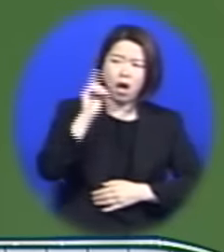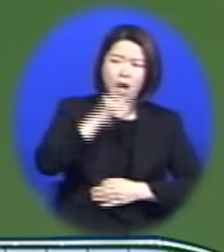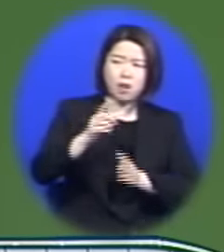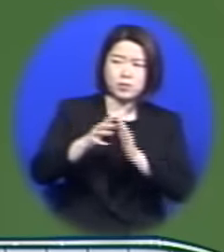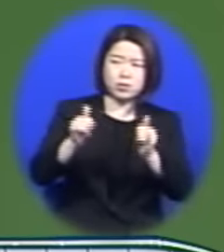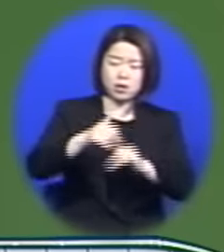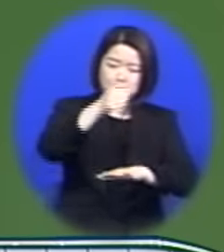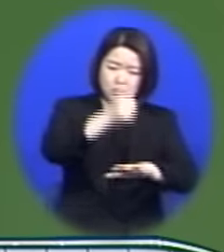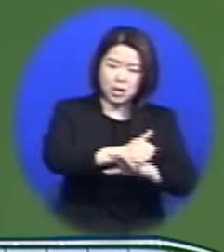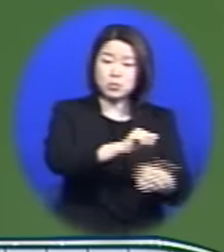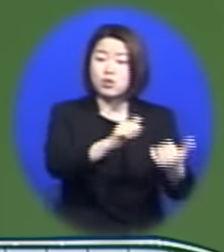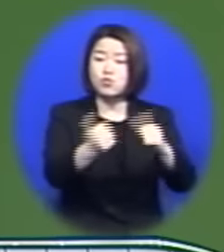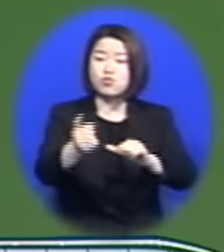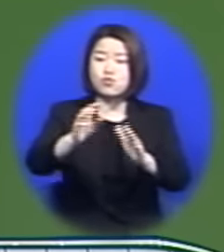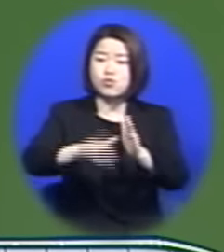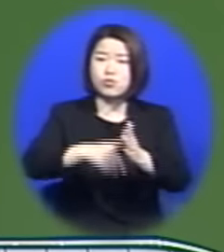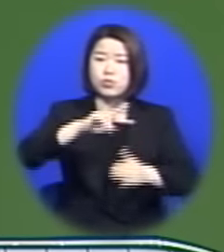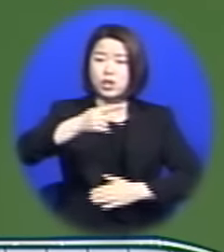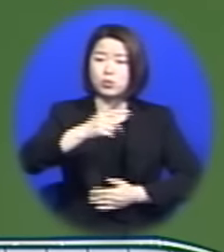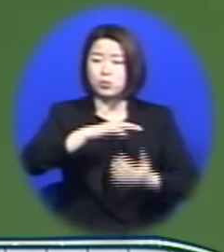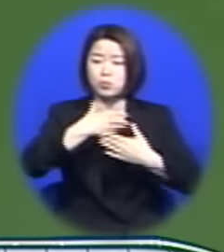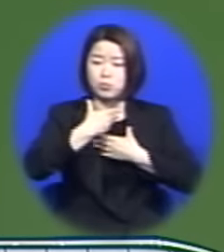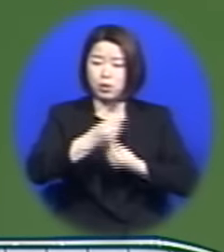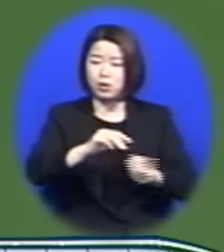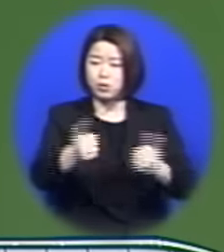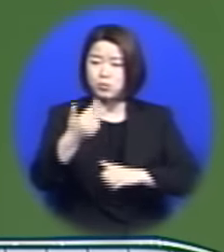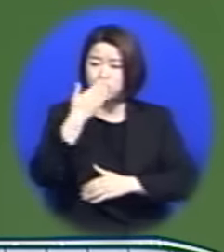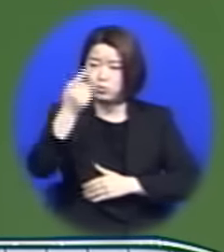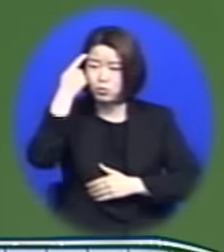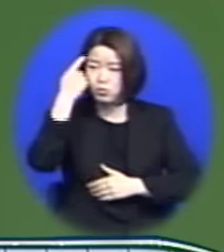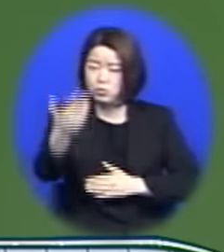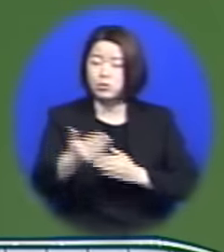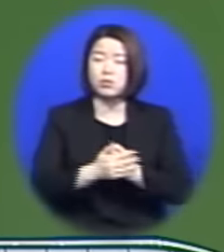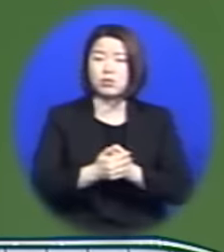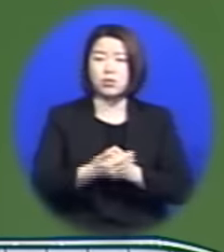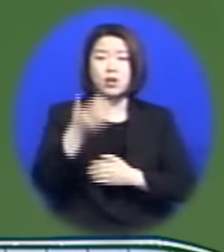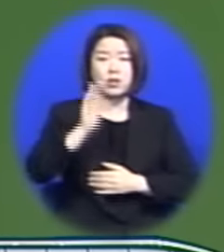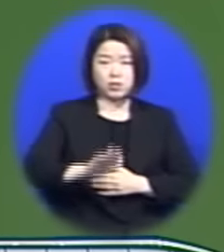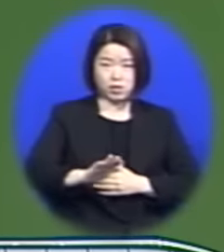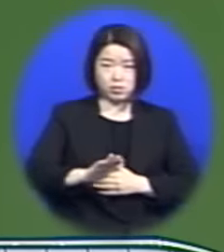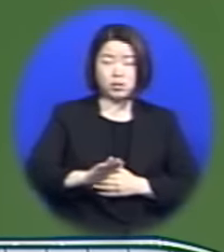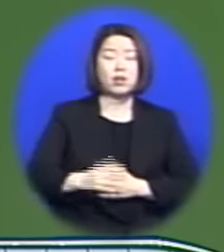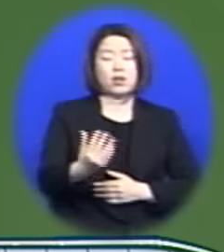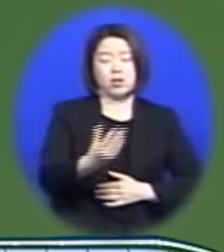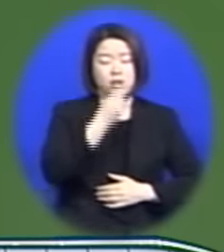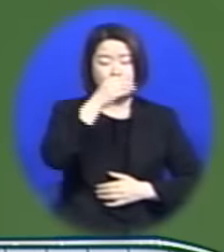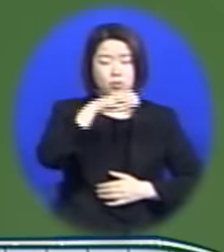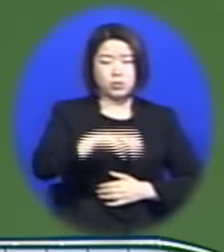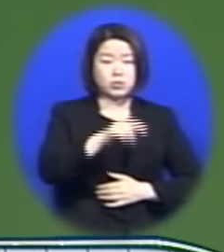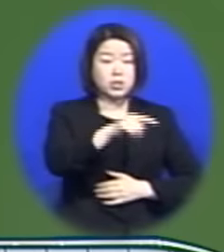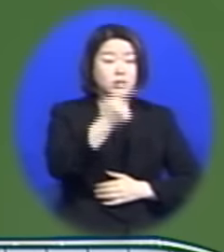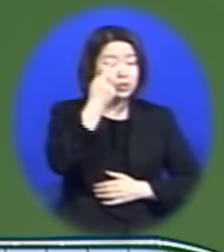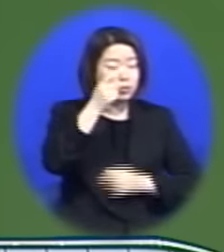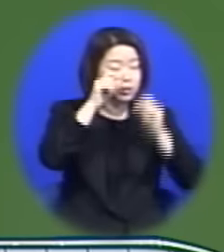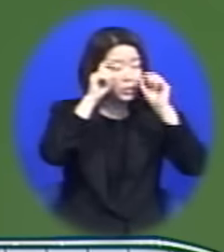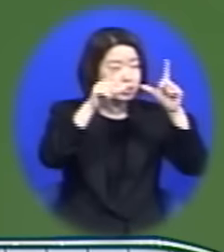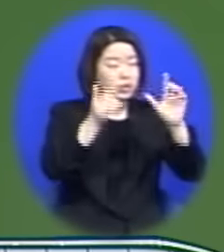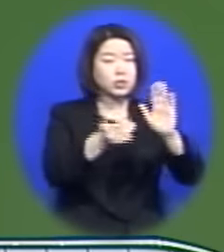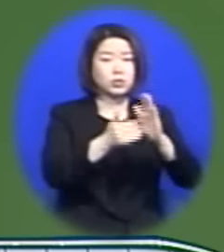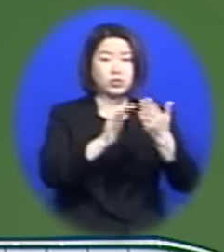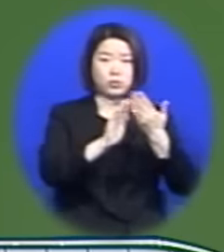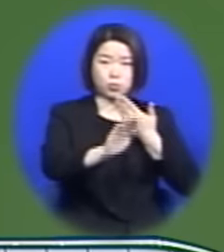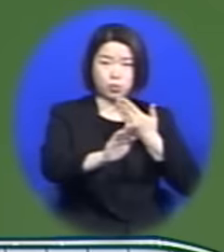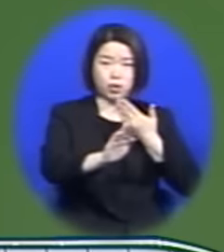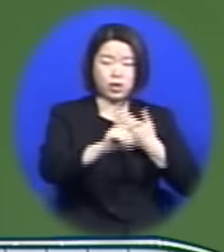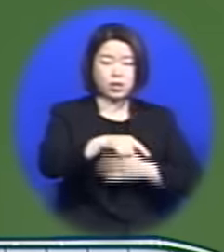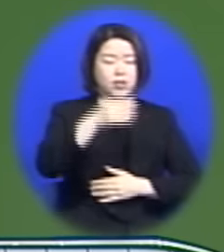마지막에 죽을 때도 저렇게 편안할 수가 있어 그랬는데 성소에서 그 눈이 뜨이고 난 다음에